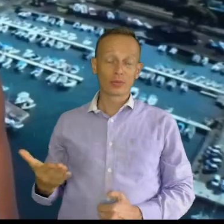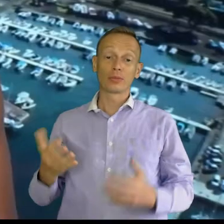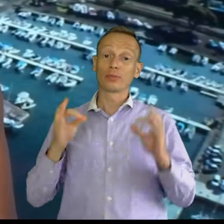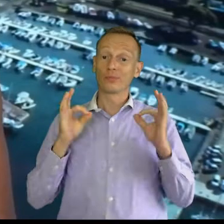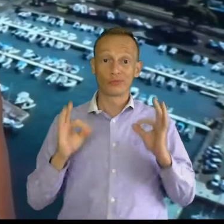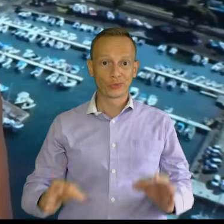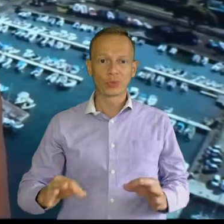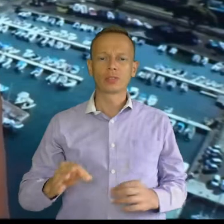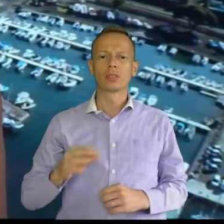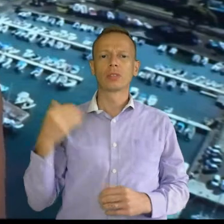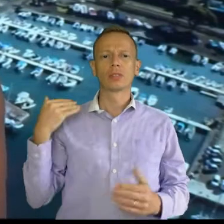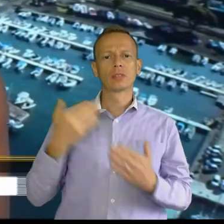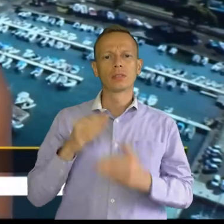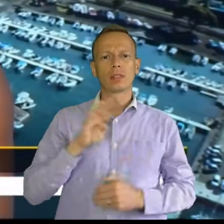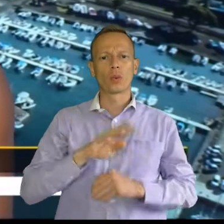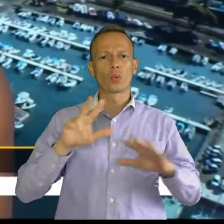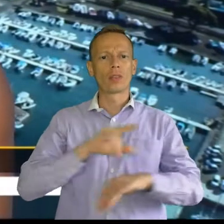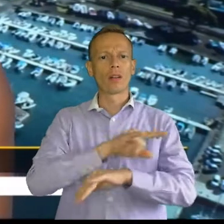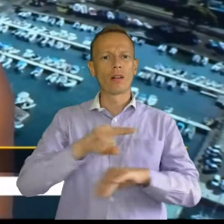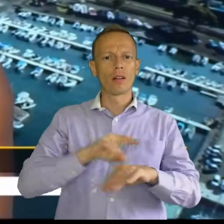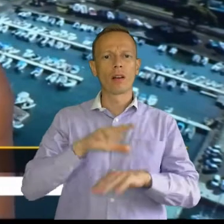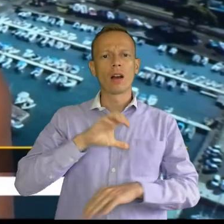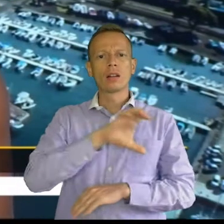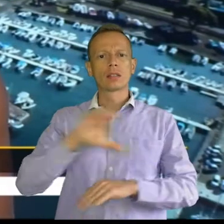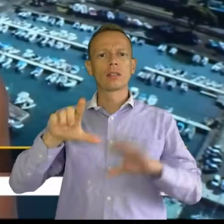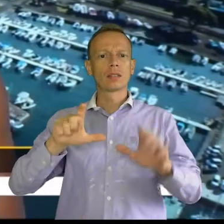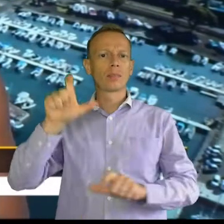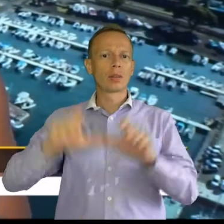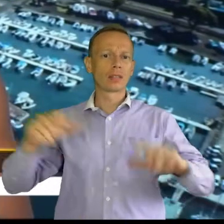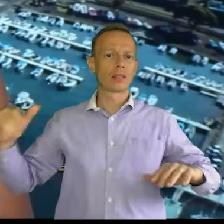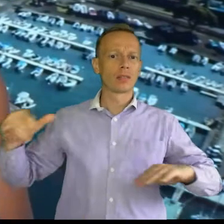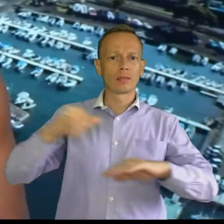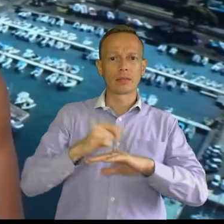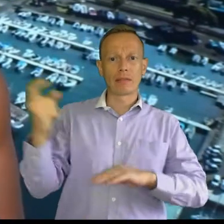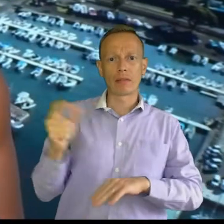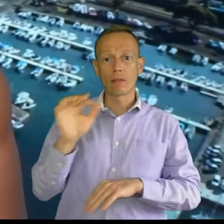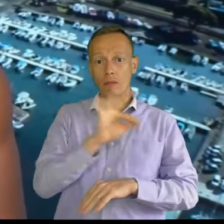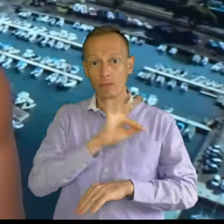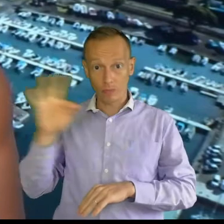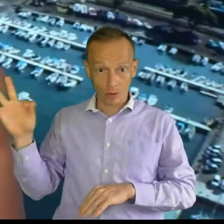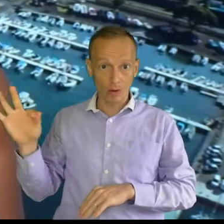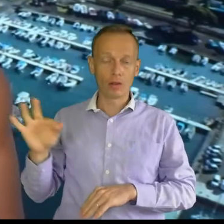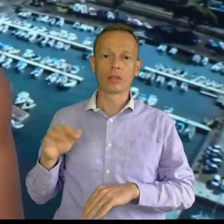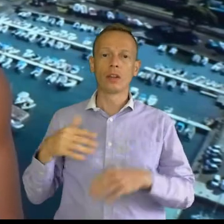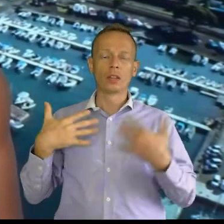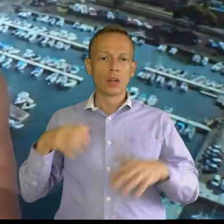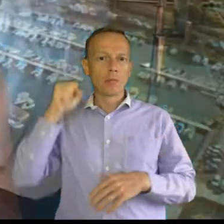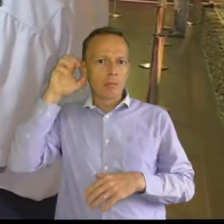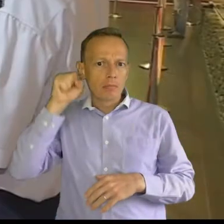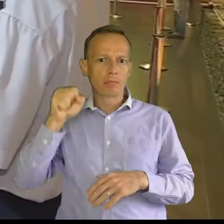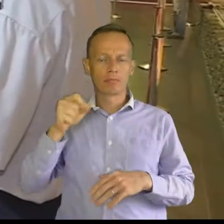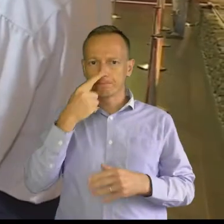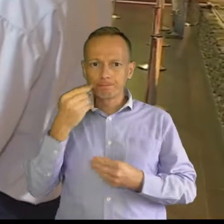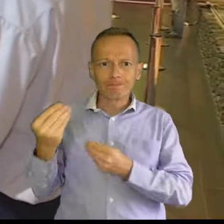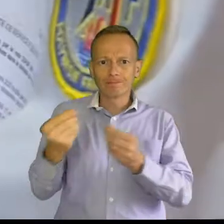Yorana Emiré, bonjour à tous. Il fallait s'y attendre. 48 heures après l'arrivée des 107 passagers en provenance de métropole,